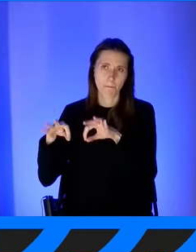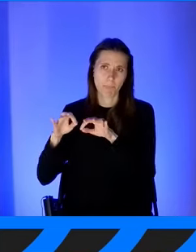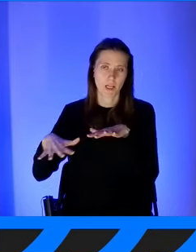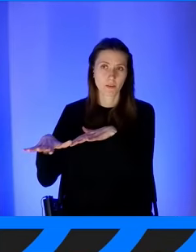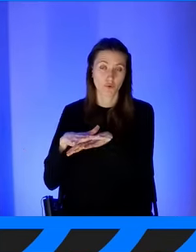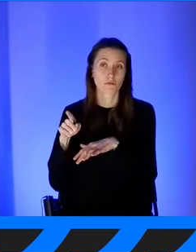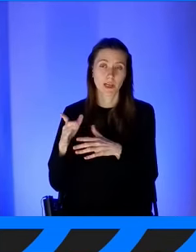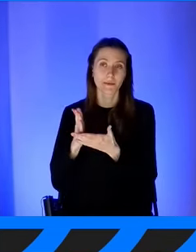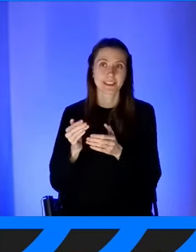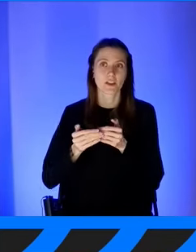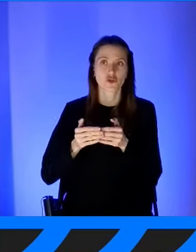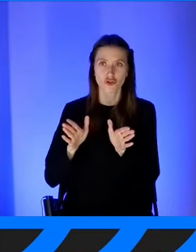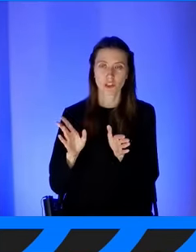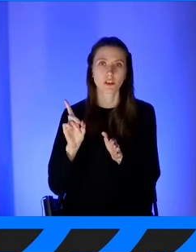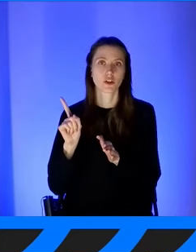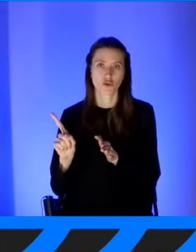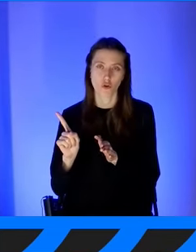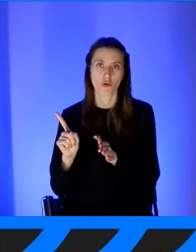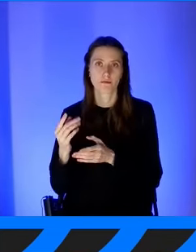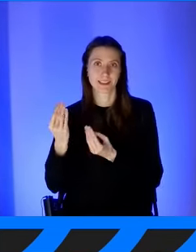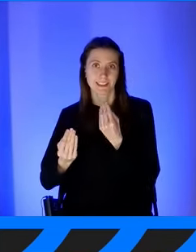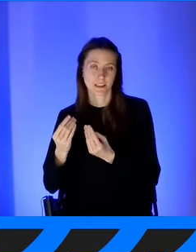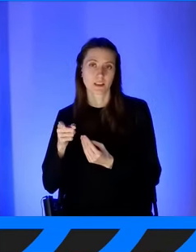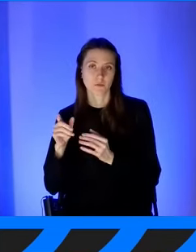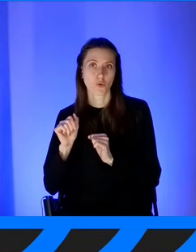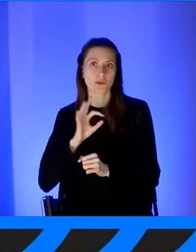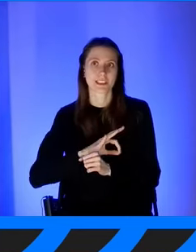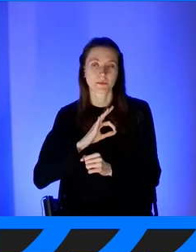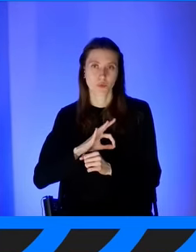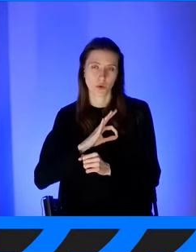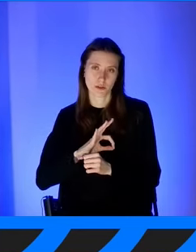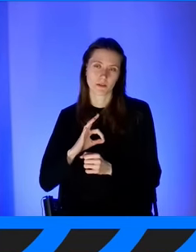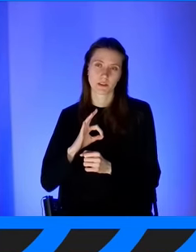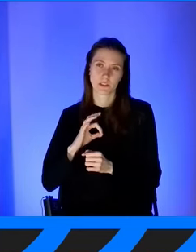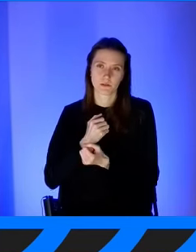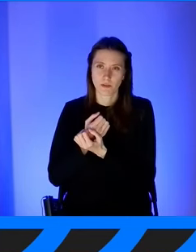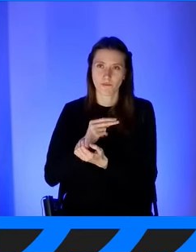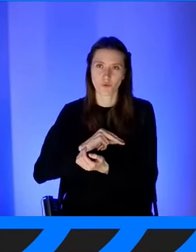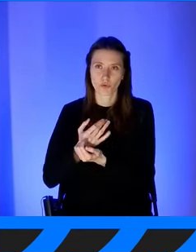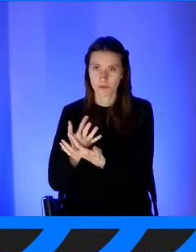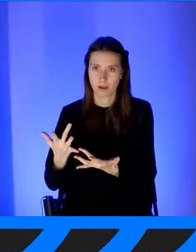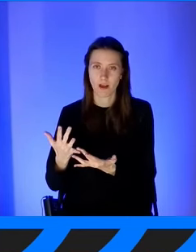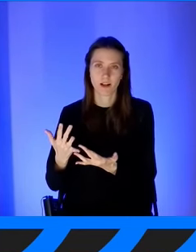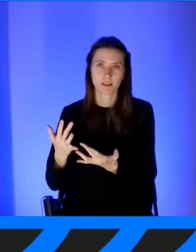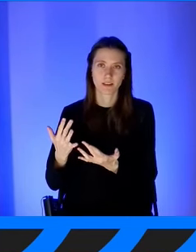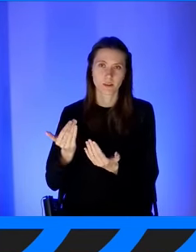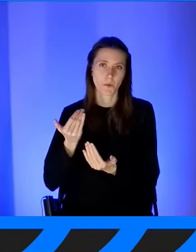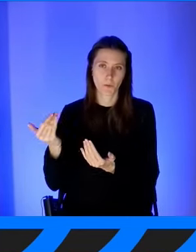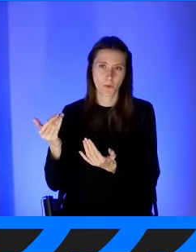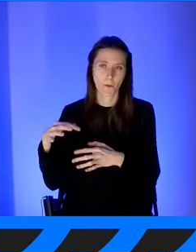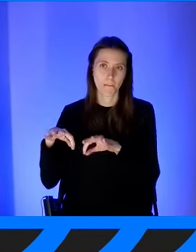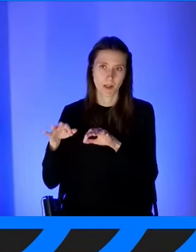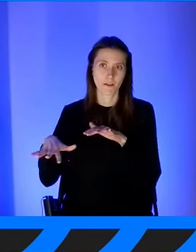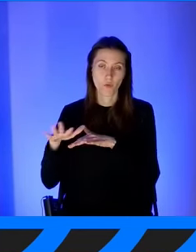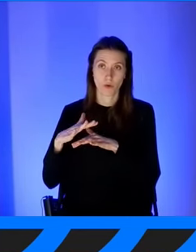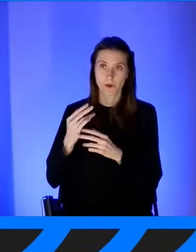но игры также могут использовать функциональность платформы для, в своих сценариях. То есть интерфейс технически